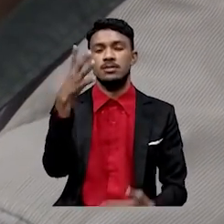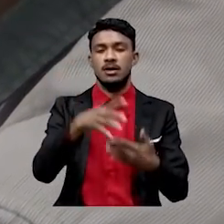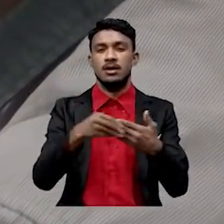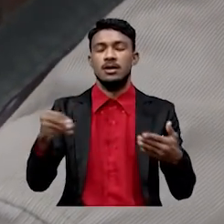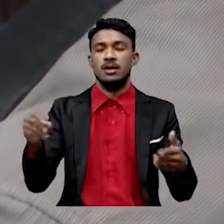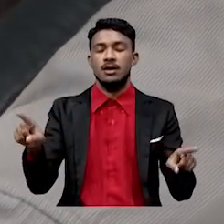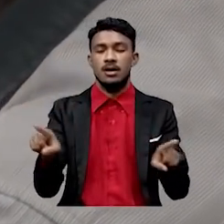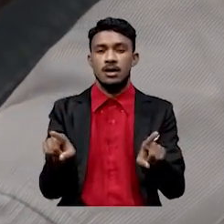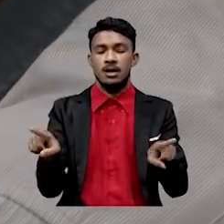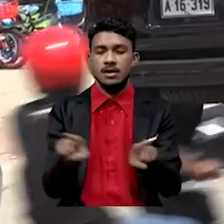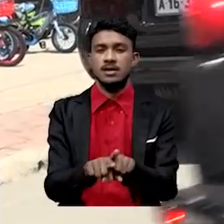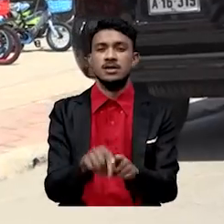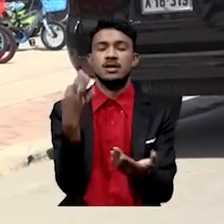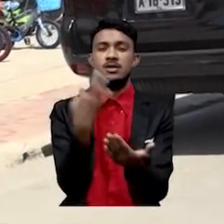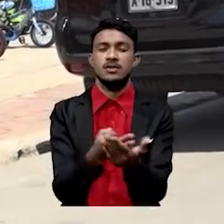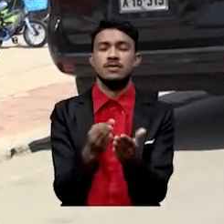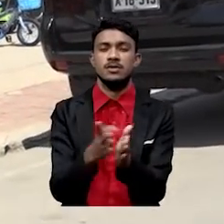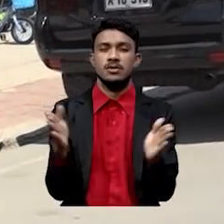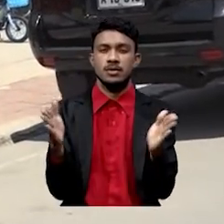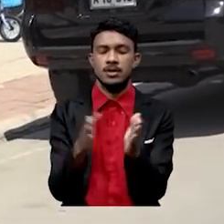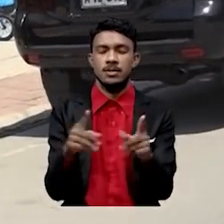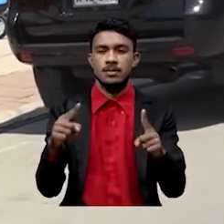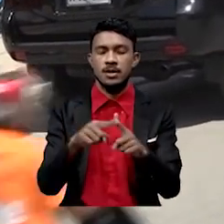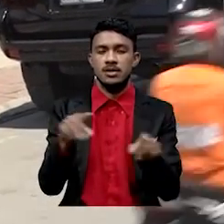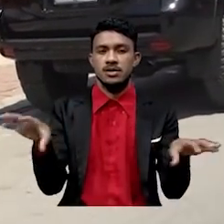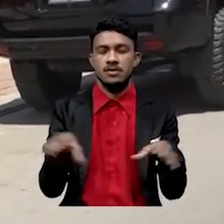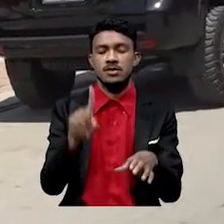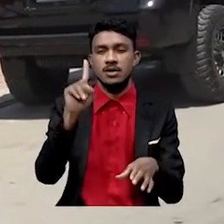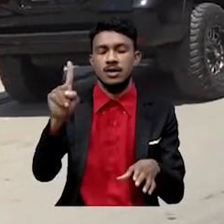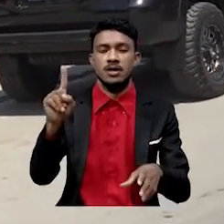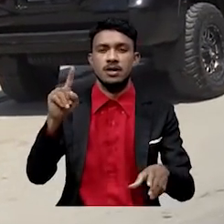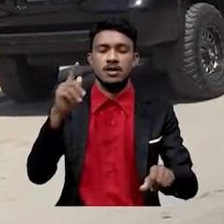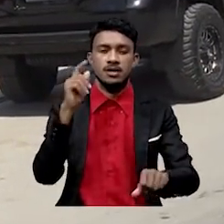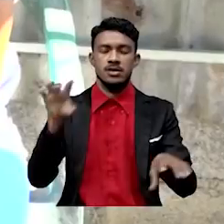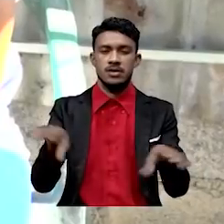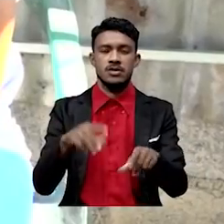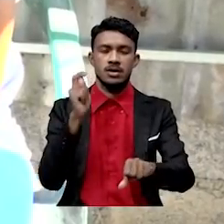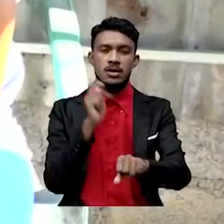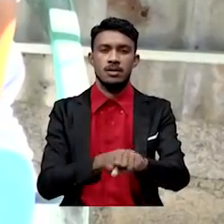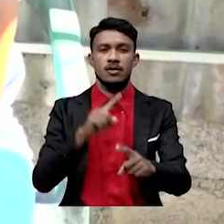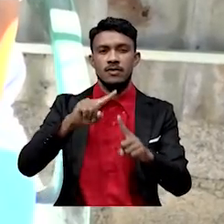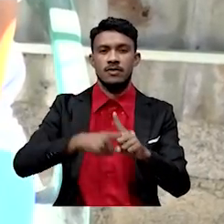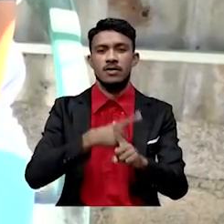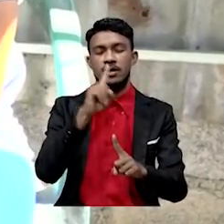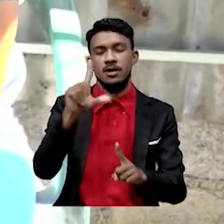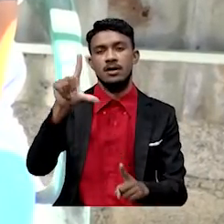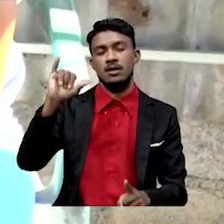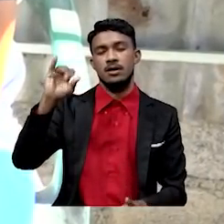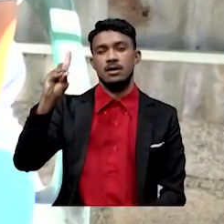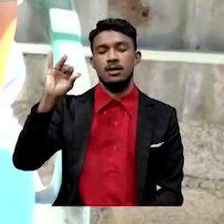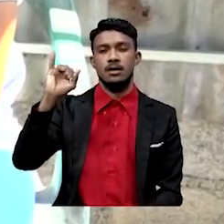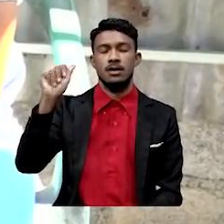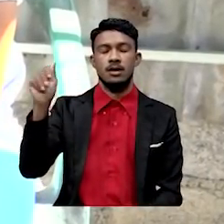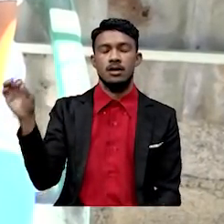mínimo, ba trabalhador ida ba nia serviço durante fulang ida. Lídia certamente la